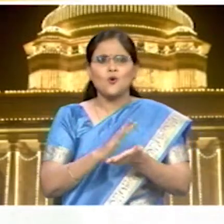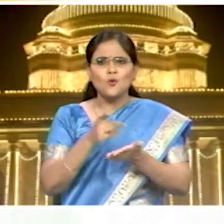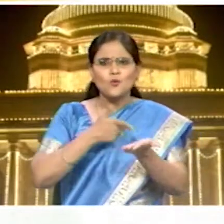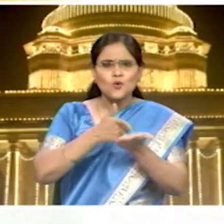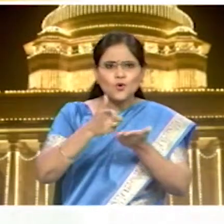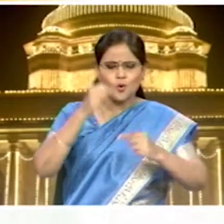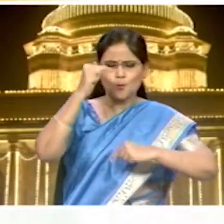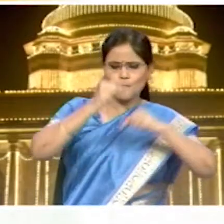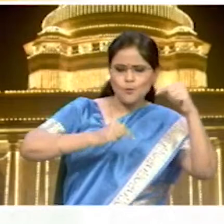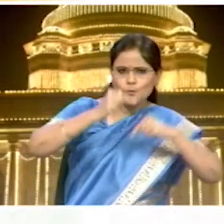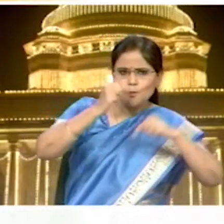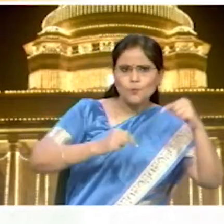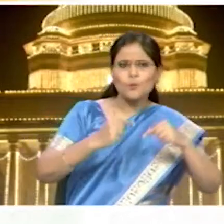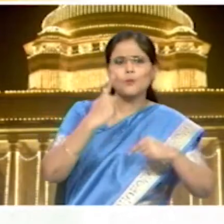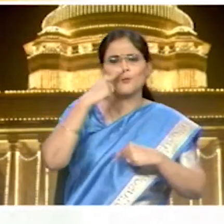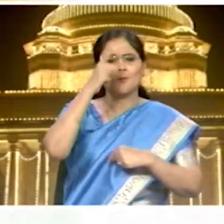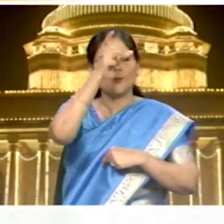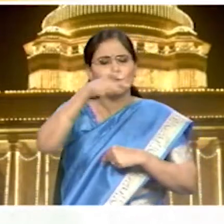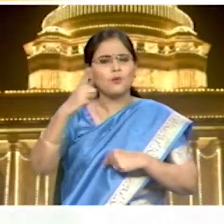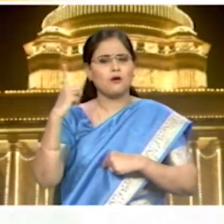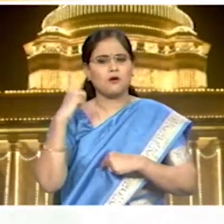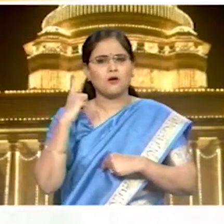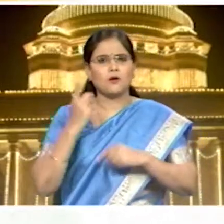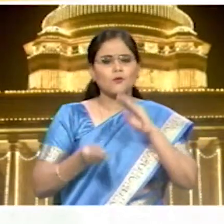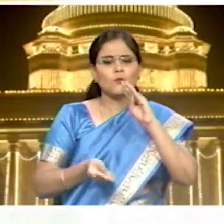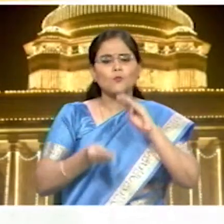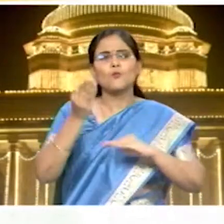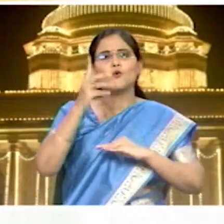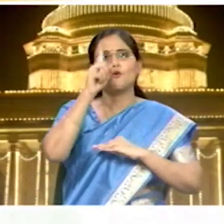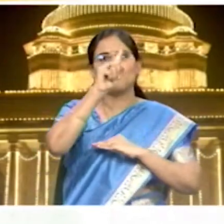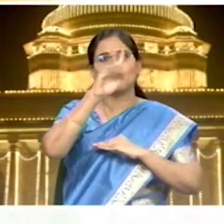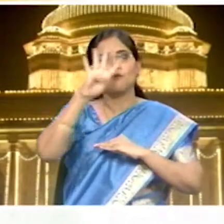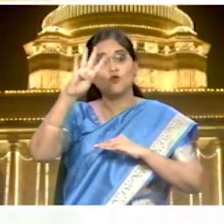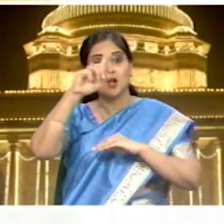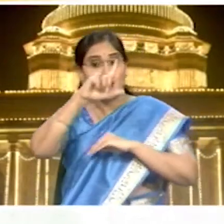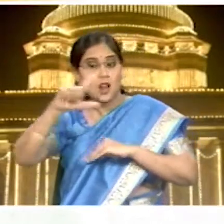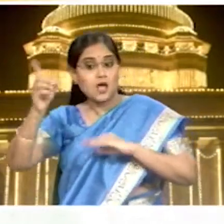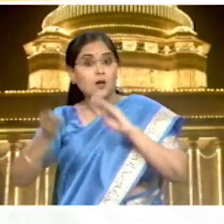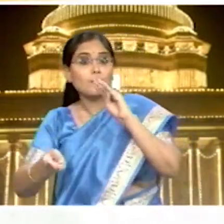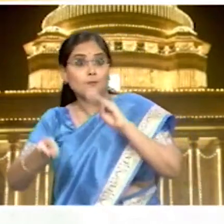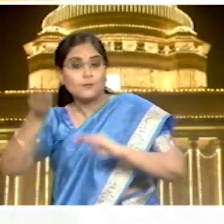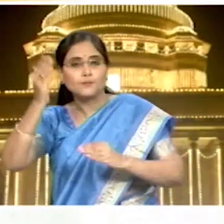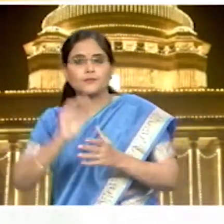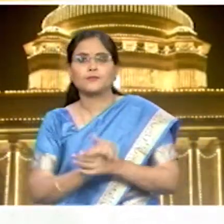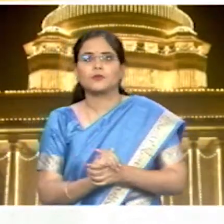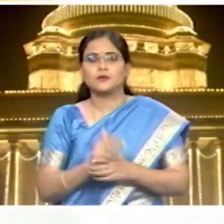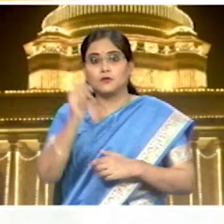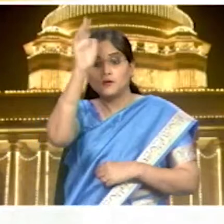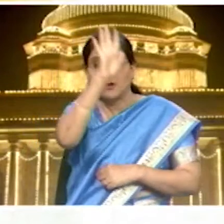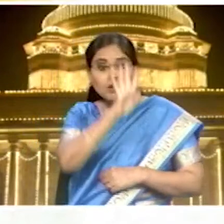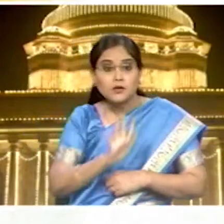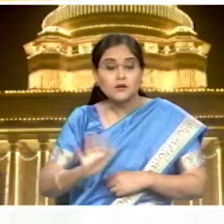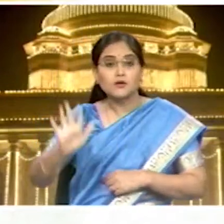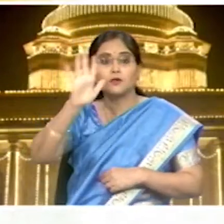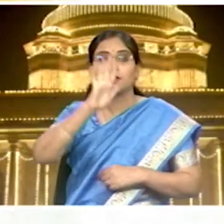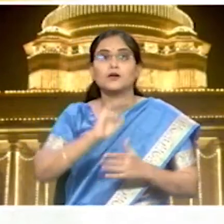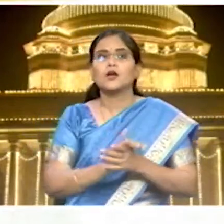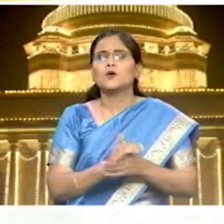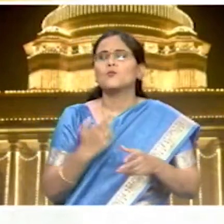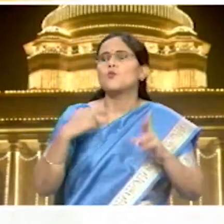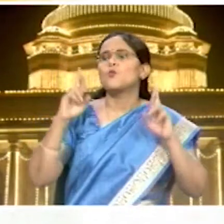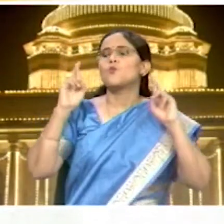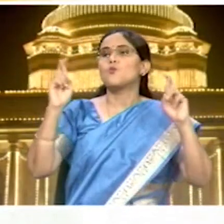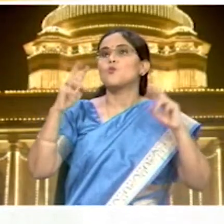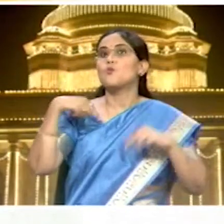महिला प्रतिनिधियों की संख्या 14 लाख से कहीं अधिक है। हमारे देश की बहुत सी उम्मीदें